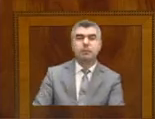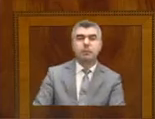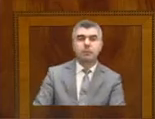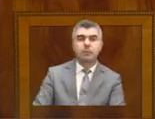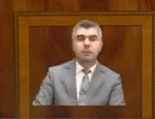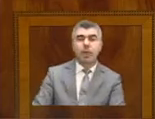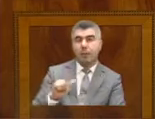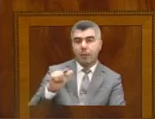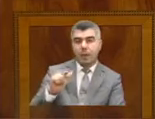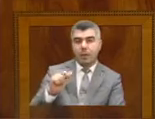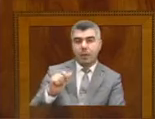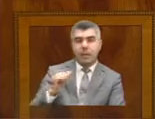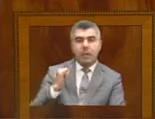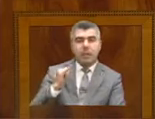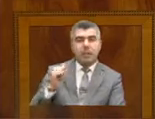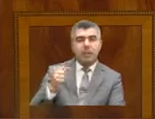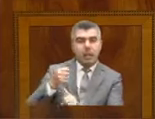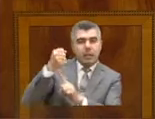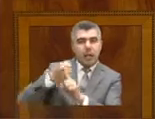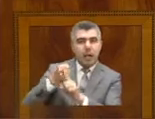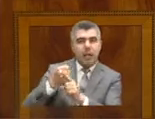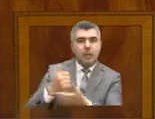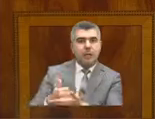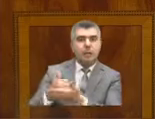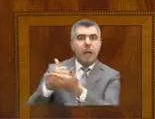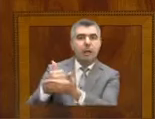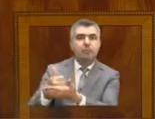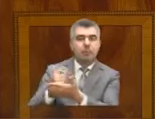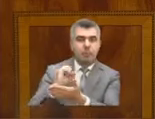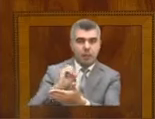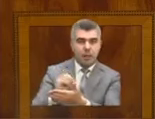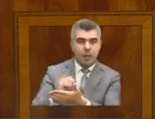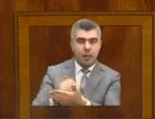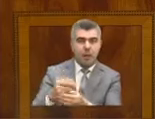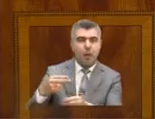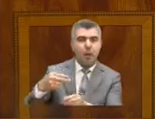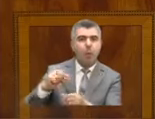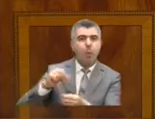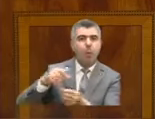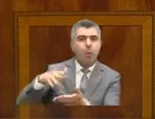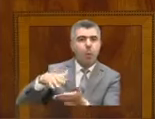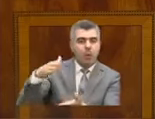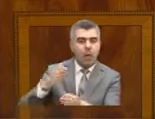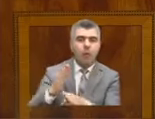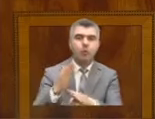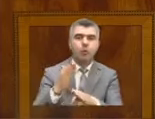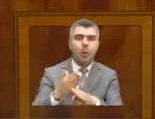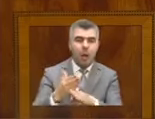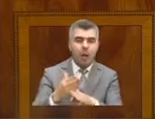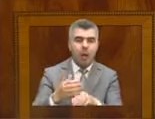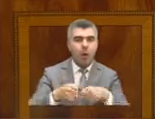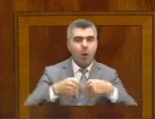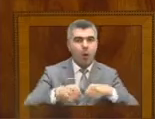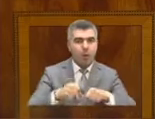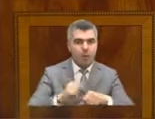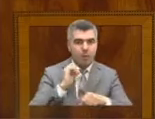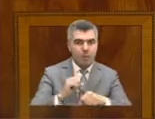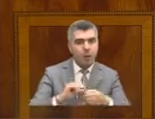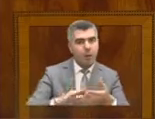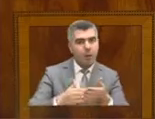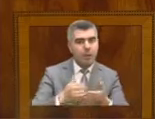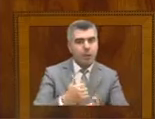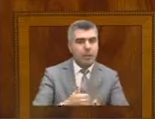خلال مواصلة دعم المواد الأساسية، لا سيما غاز البوتان والسكر المكرر والدقيق الوطني للقمح